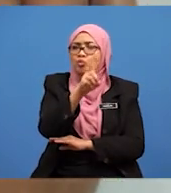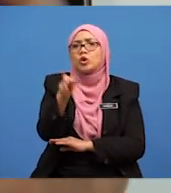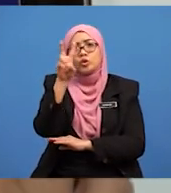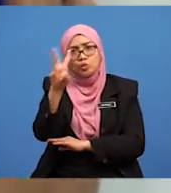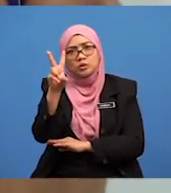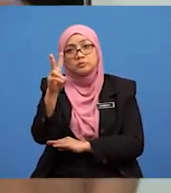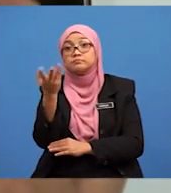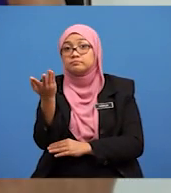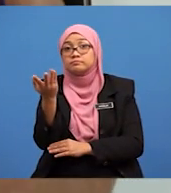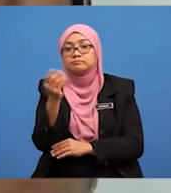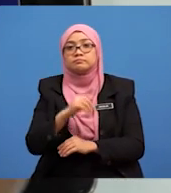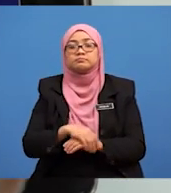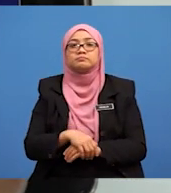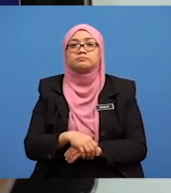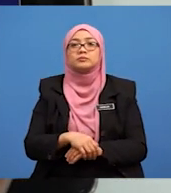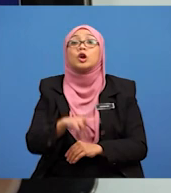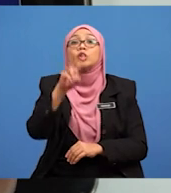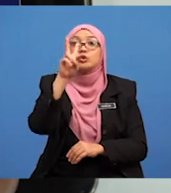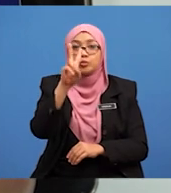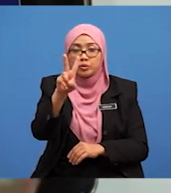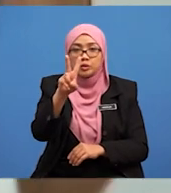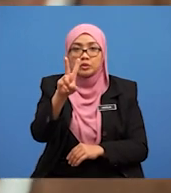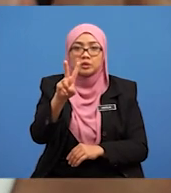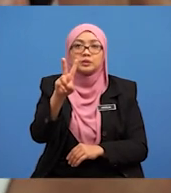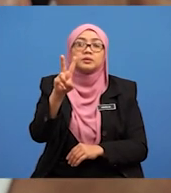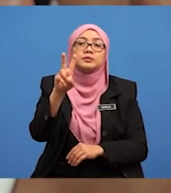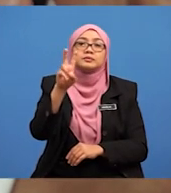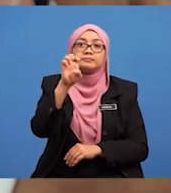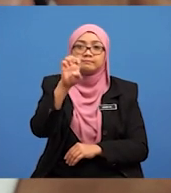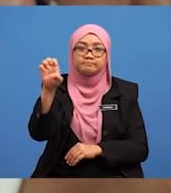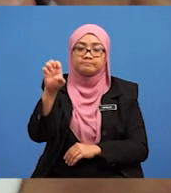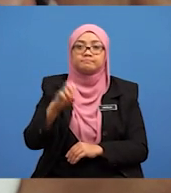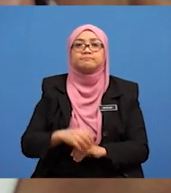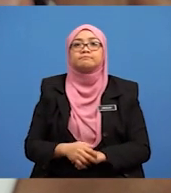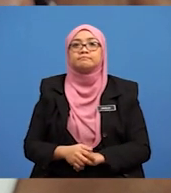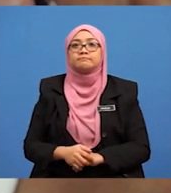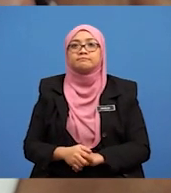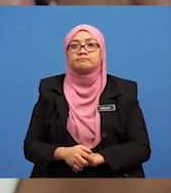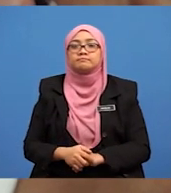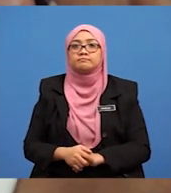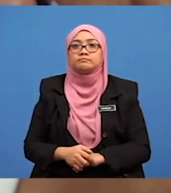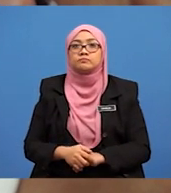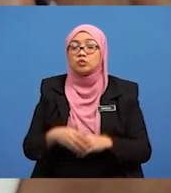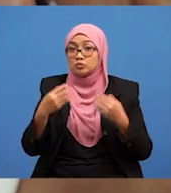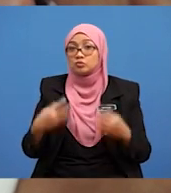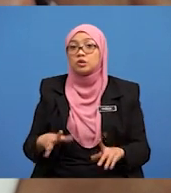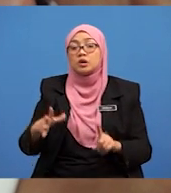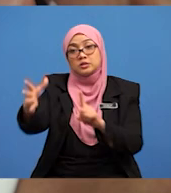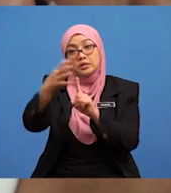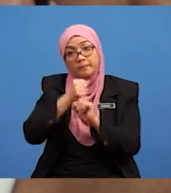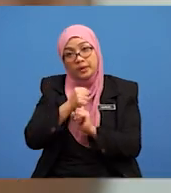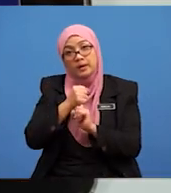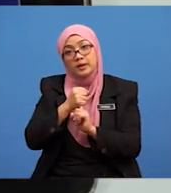So, jawapannya adalah 2 elektron. Dan dikatakan telah mencapai